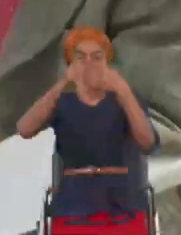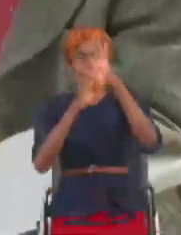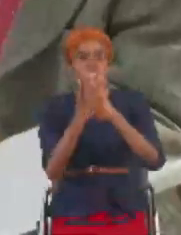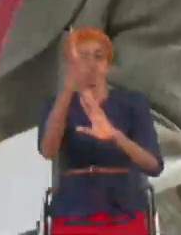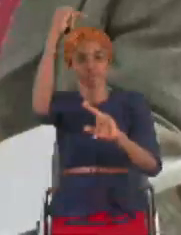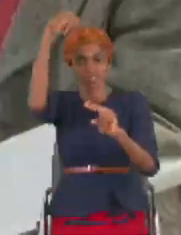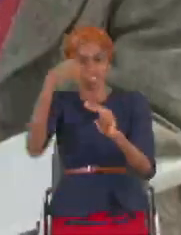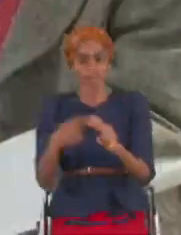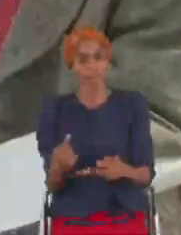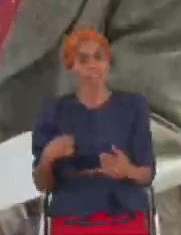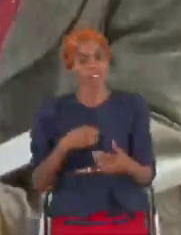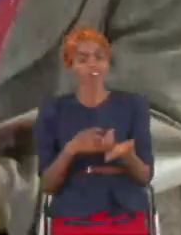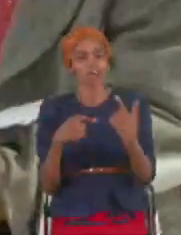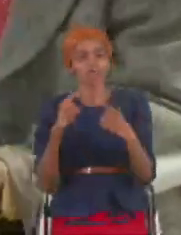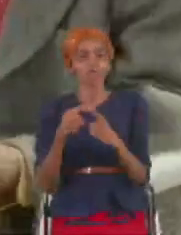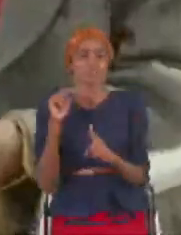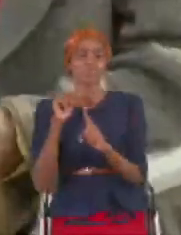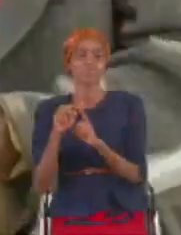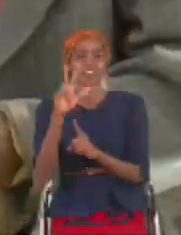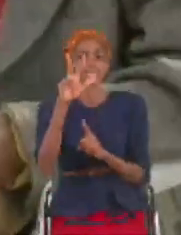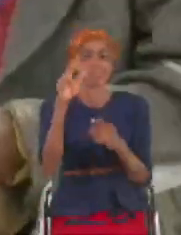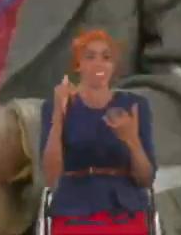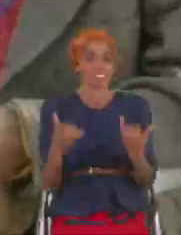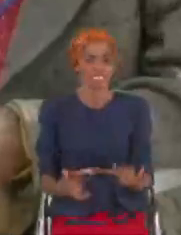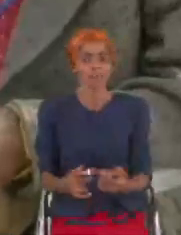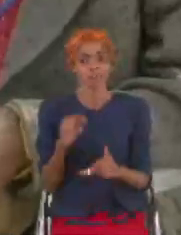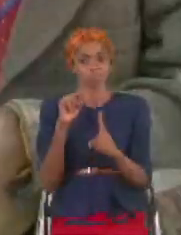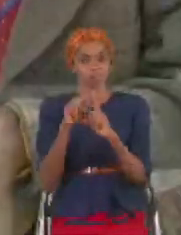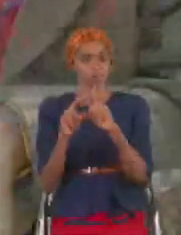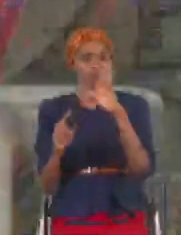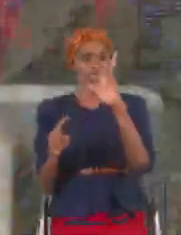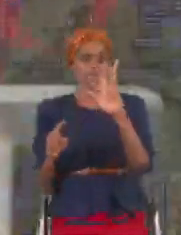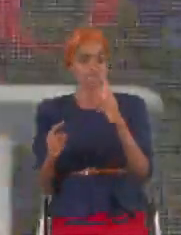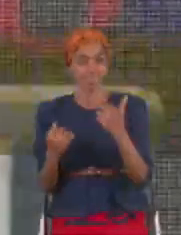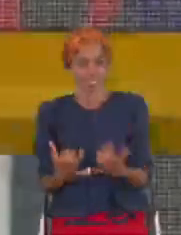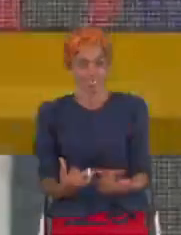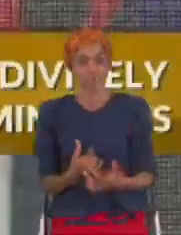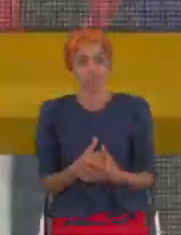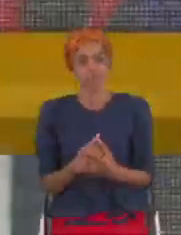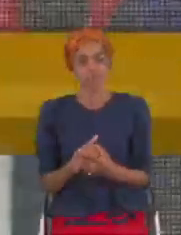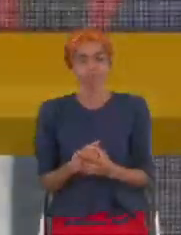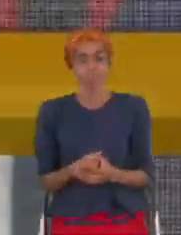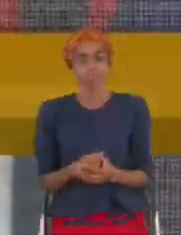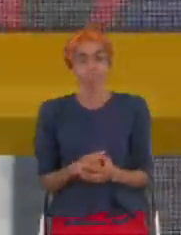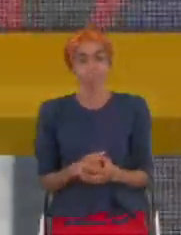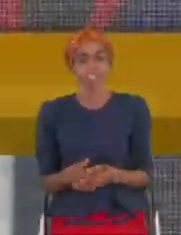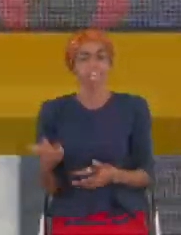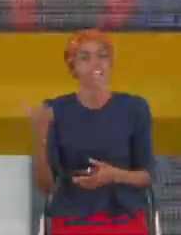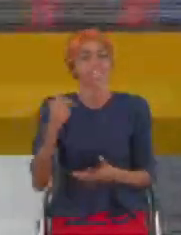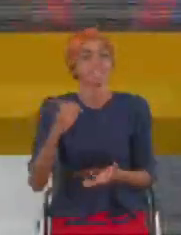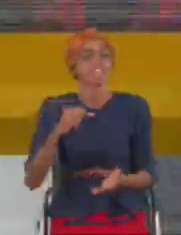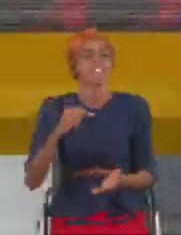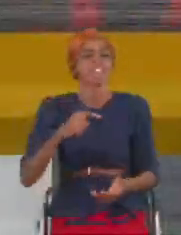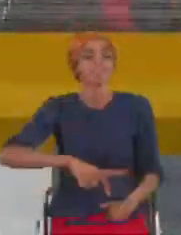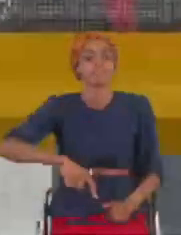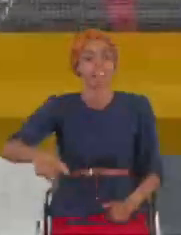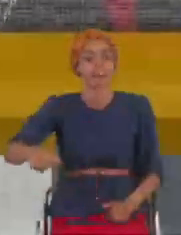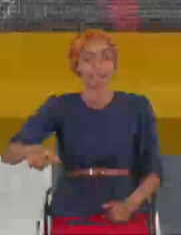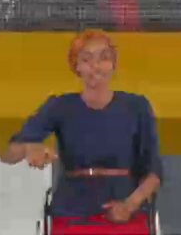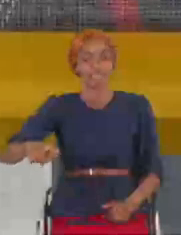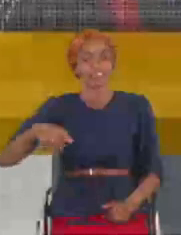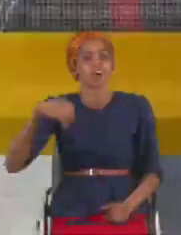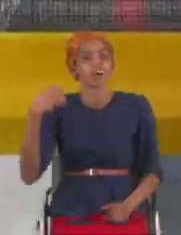venons maintenant au troisième point troisième point les marques